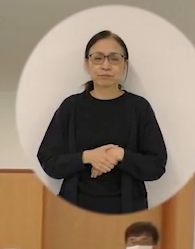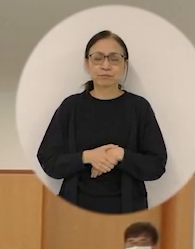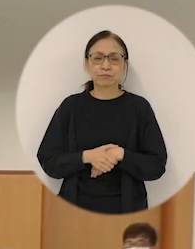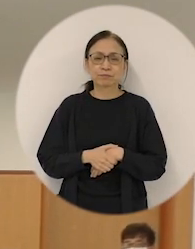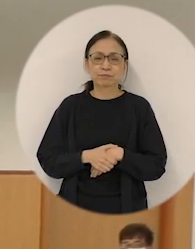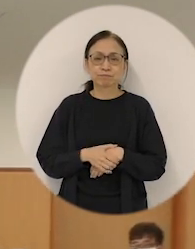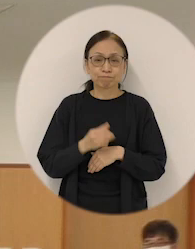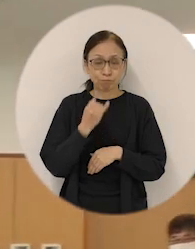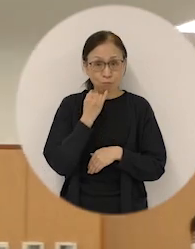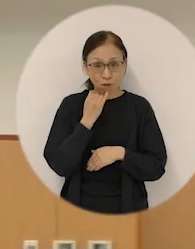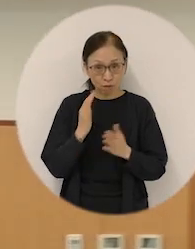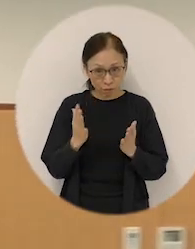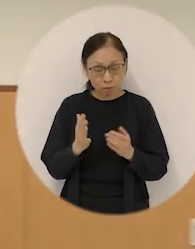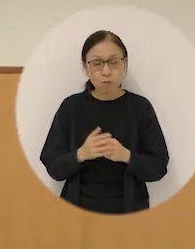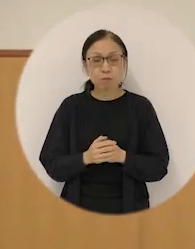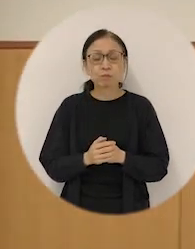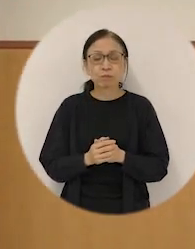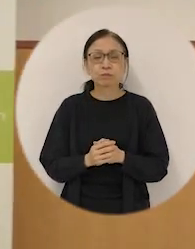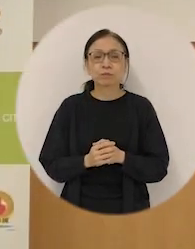よろしいでしょうか。